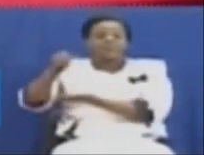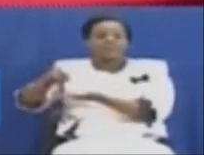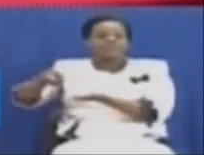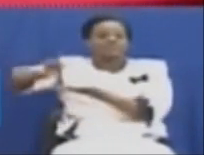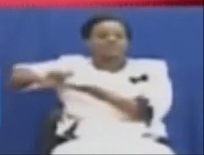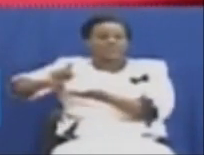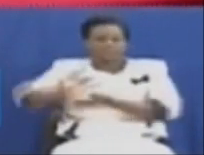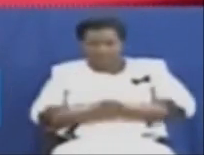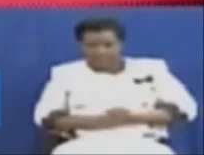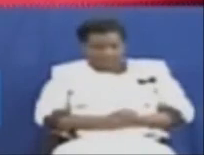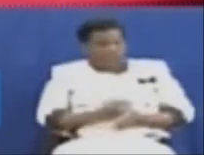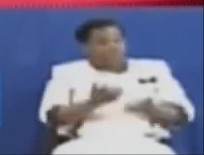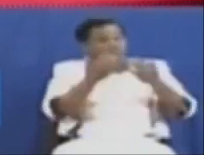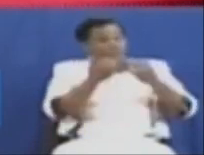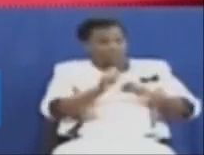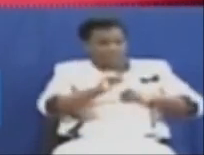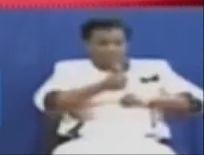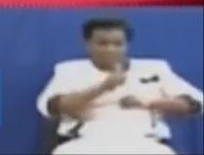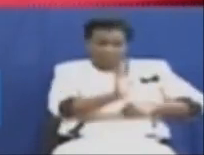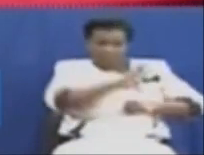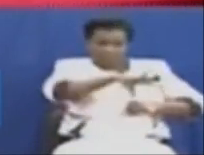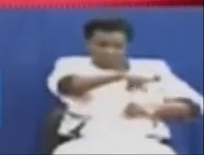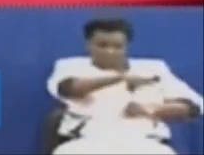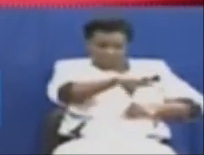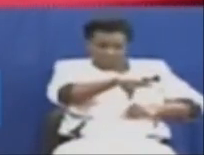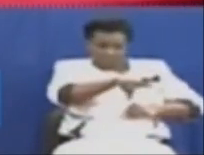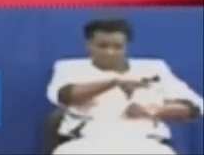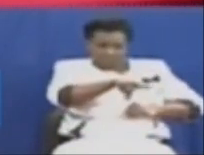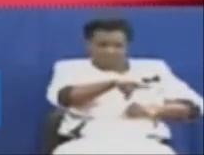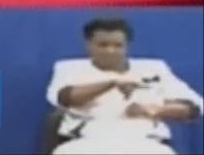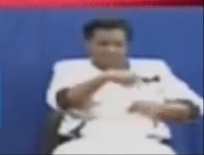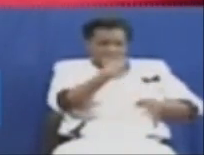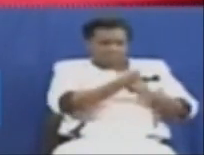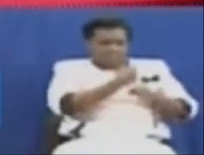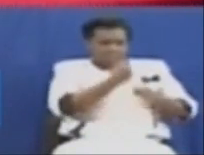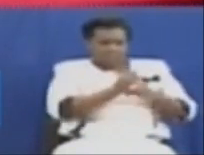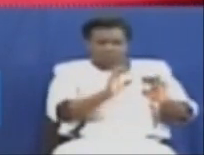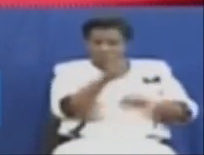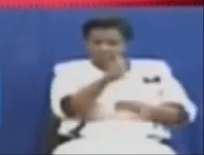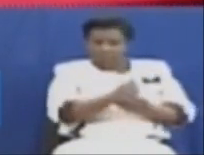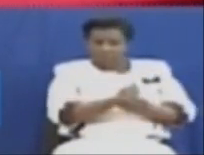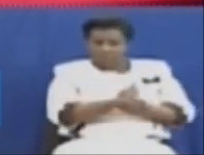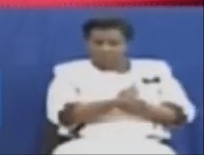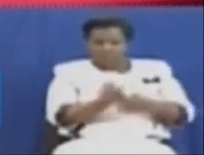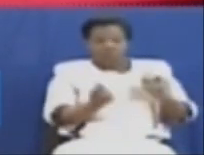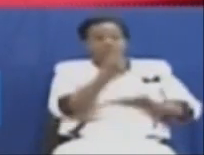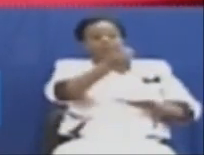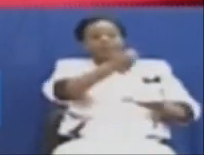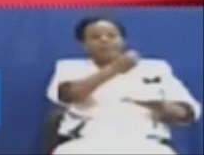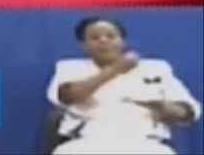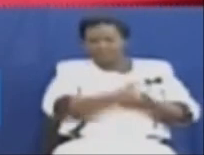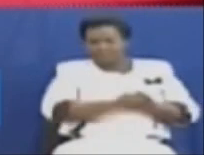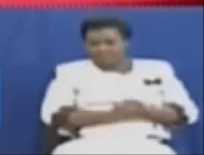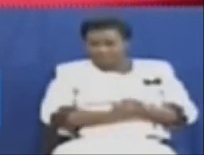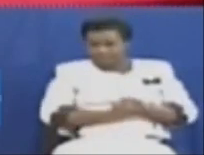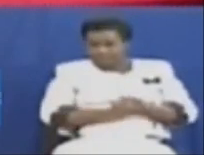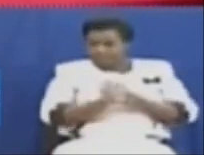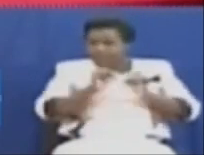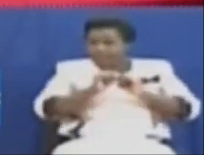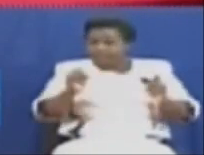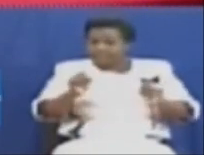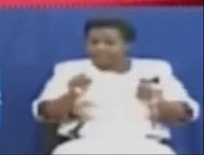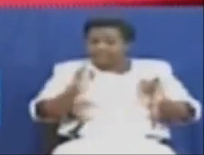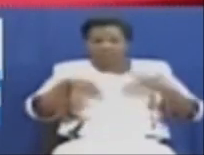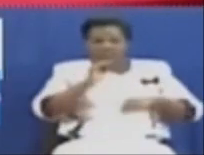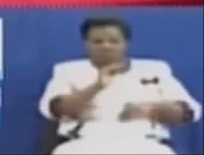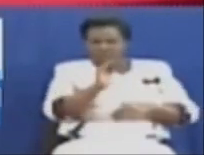Korogwe haitoshelezi mahitaji ya ukarabati wa barabara zake, lakini si rahisi kupata bajeti yote kwa